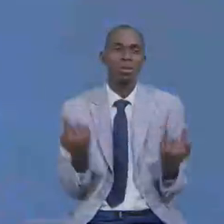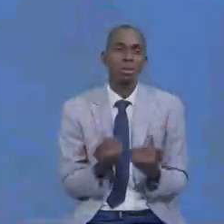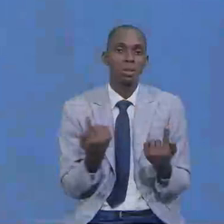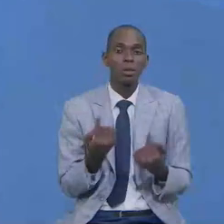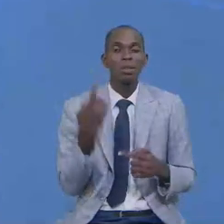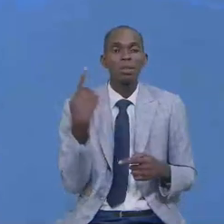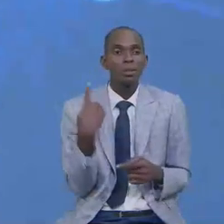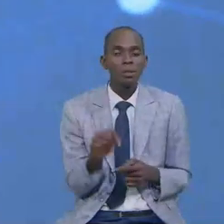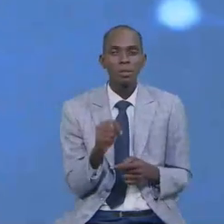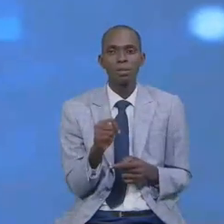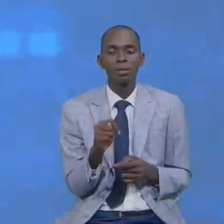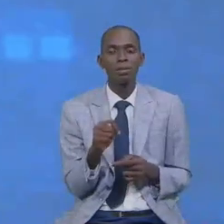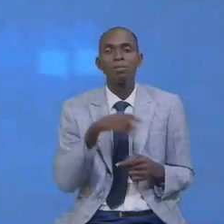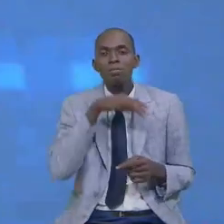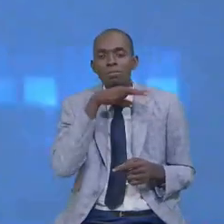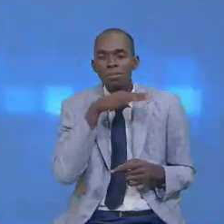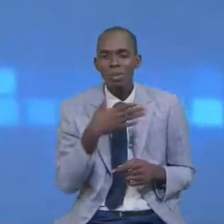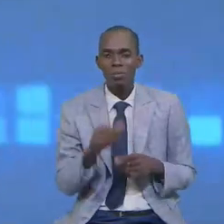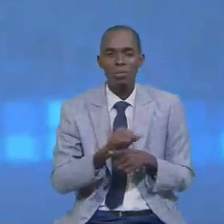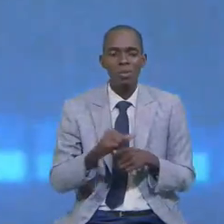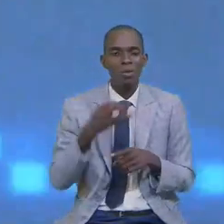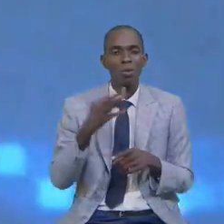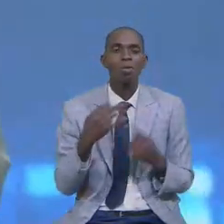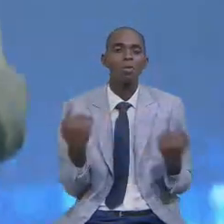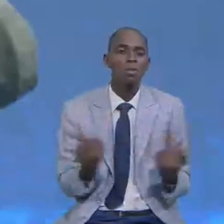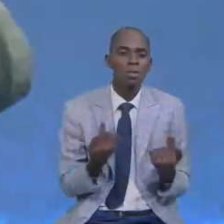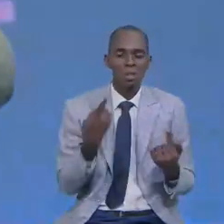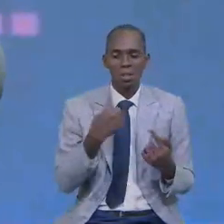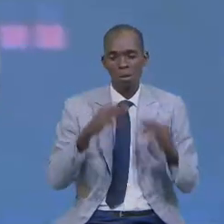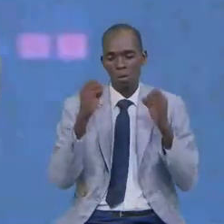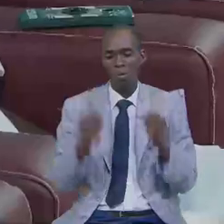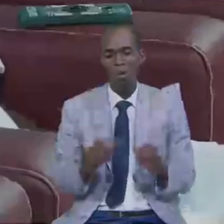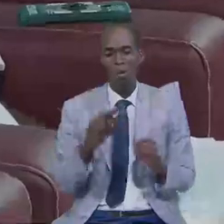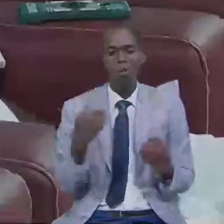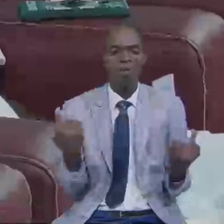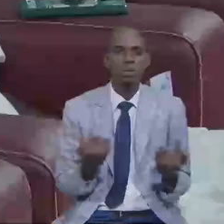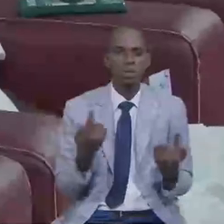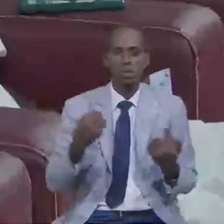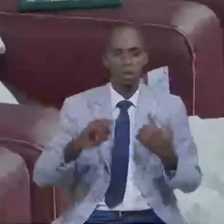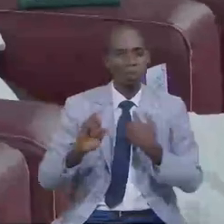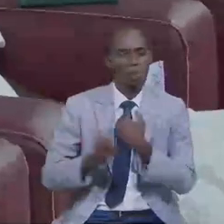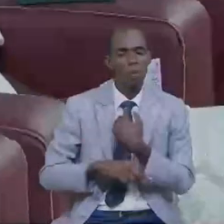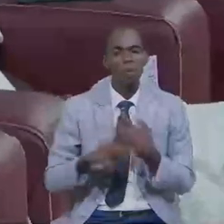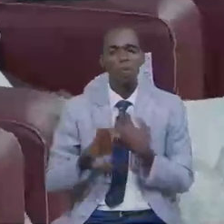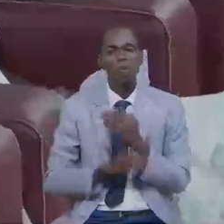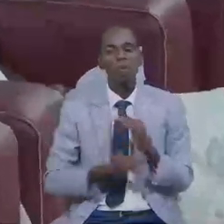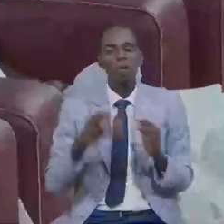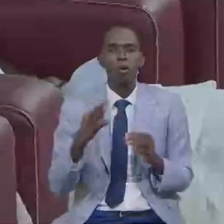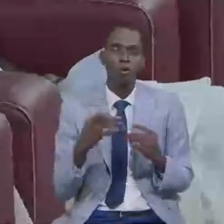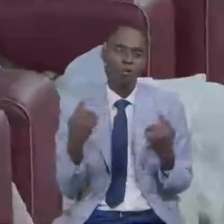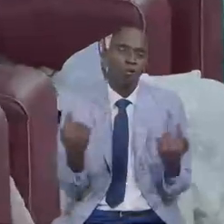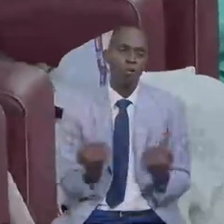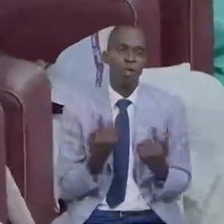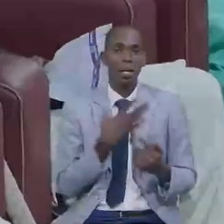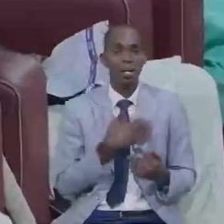la pollution du péché, du pouvoir du péché, le châtiment du péché. Ainsi